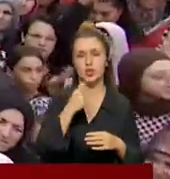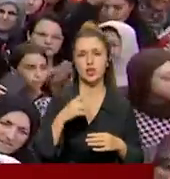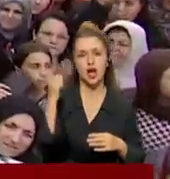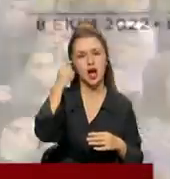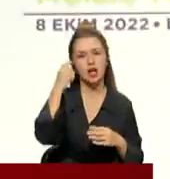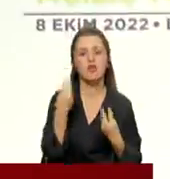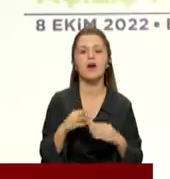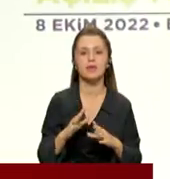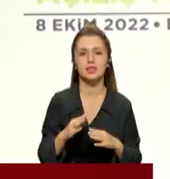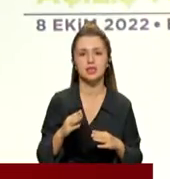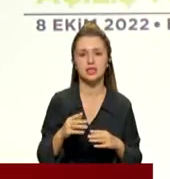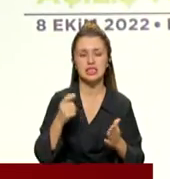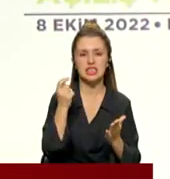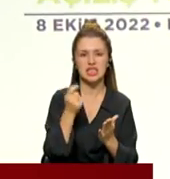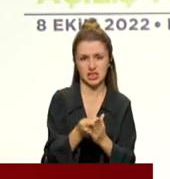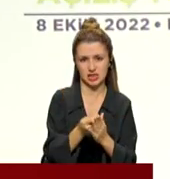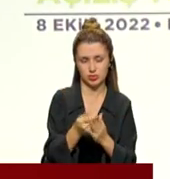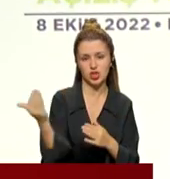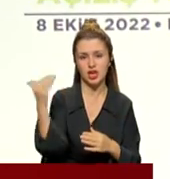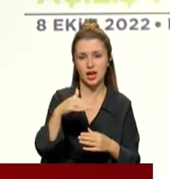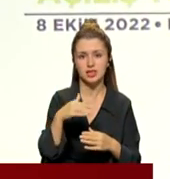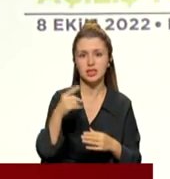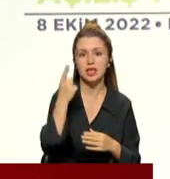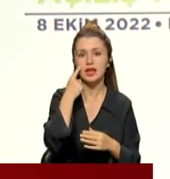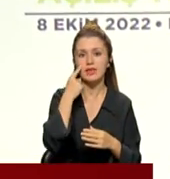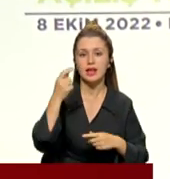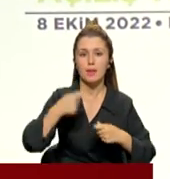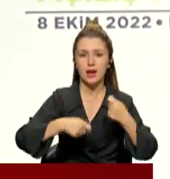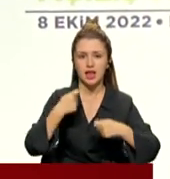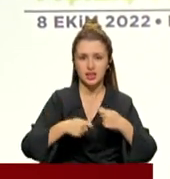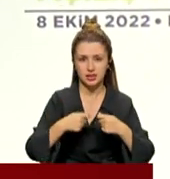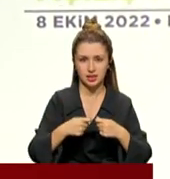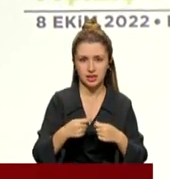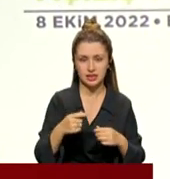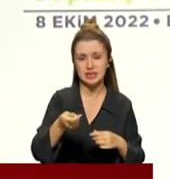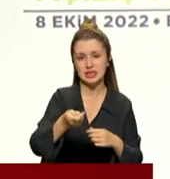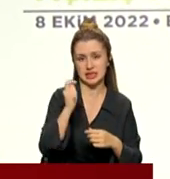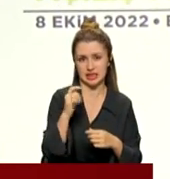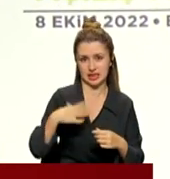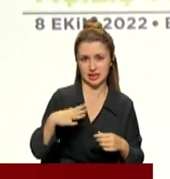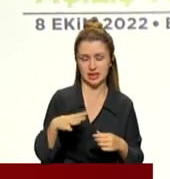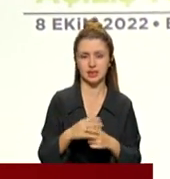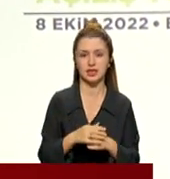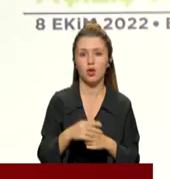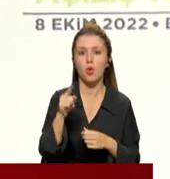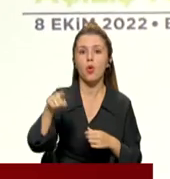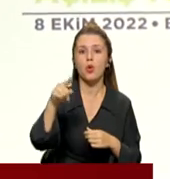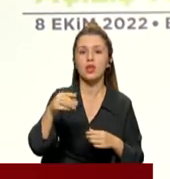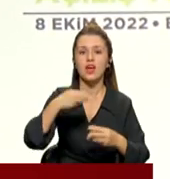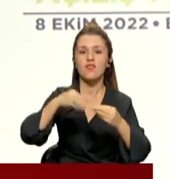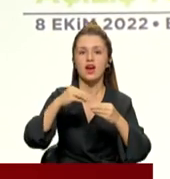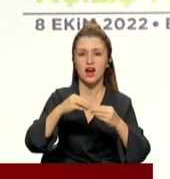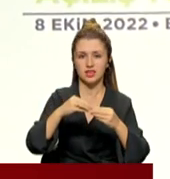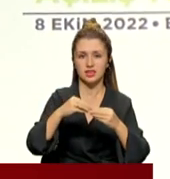akıl vermesin. Yatırımcı gelsin devlet bankalarından kredi talebinde bulunsun. Ve onları biz